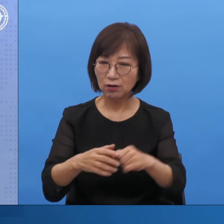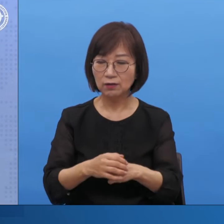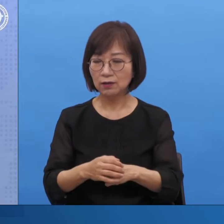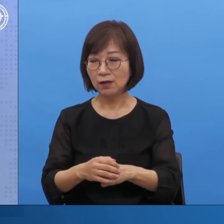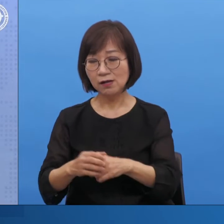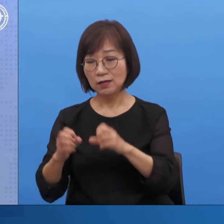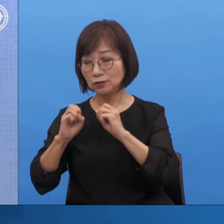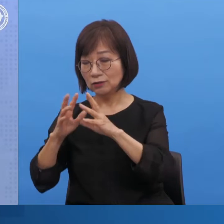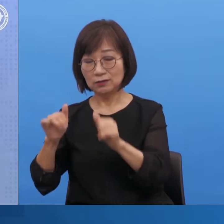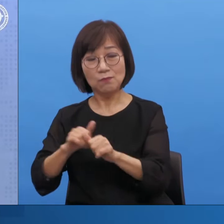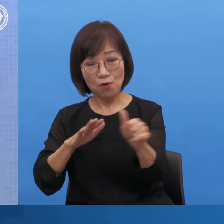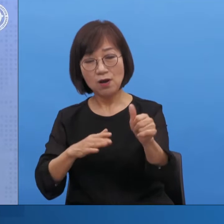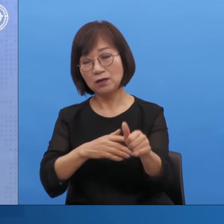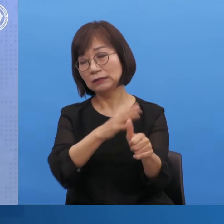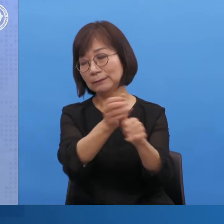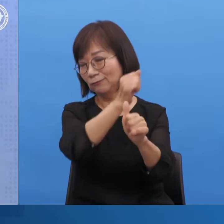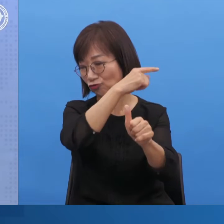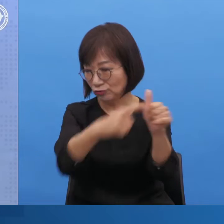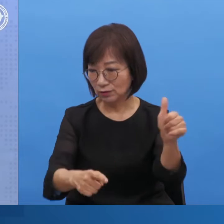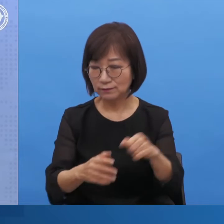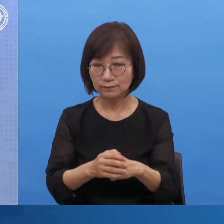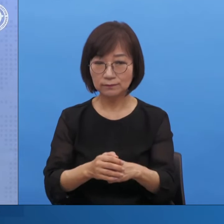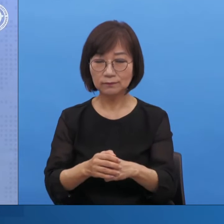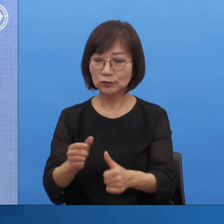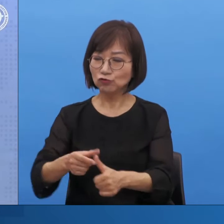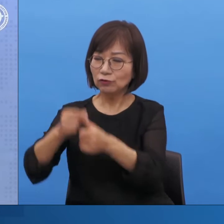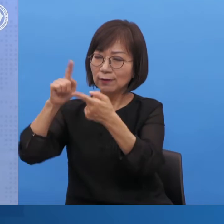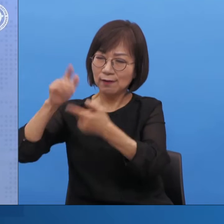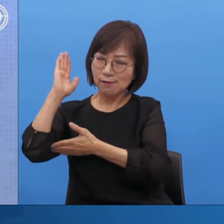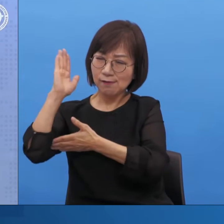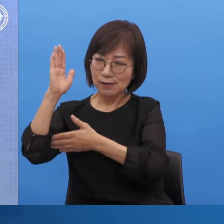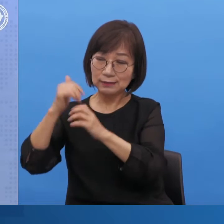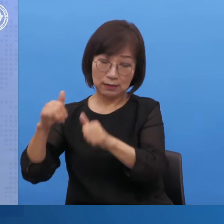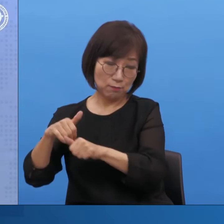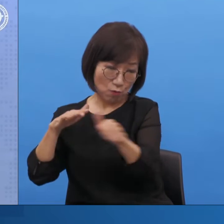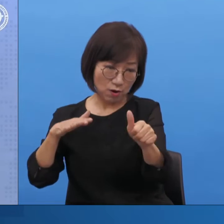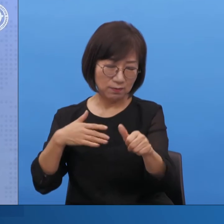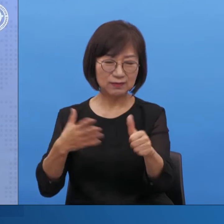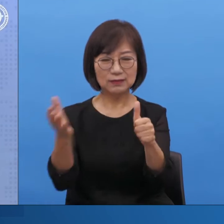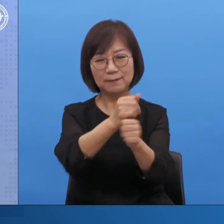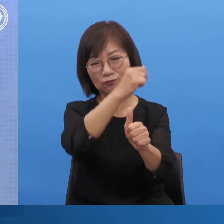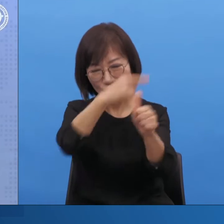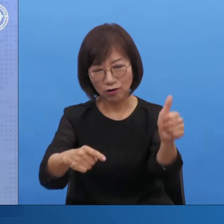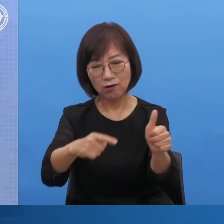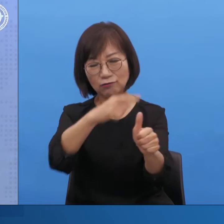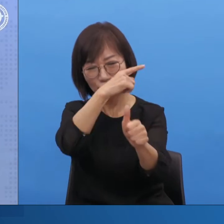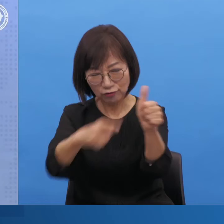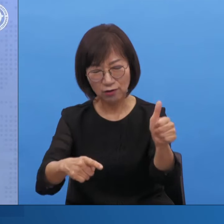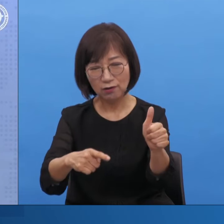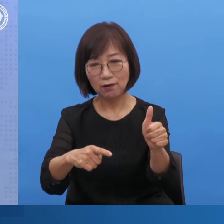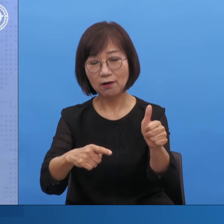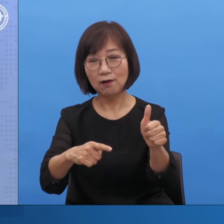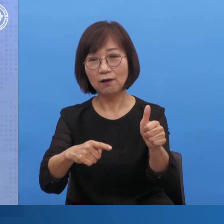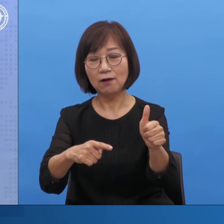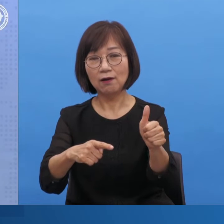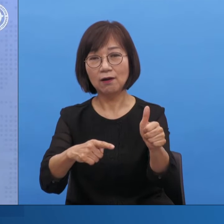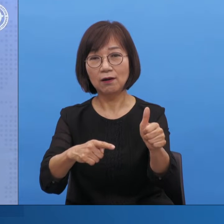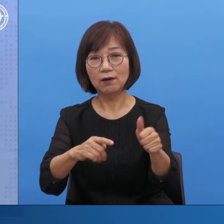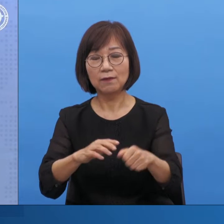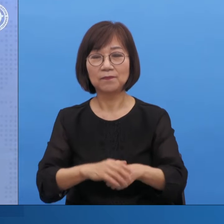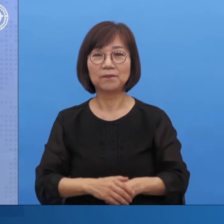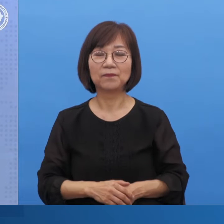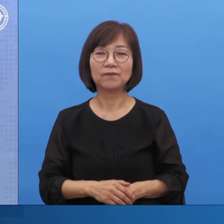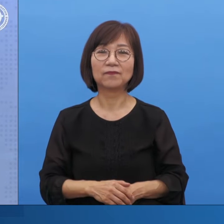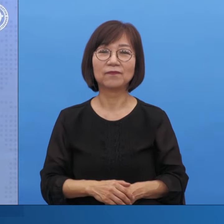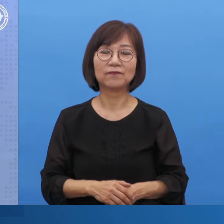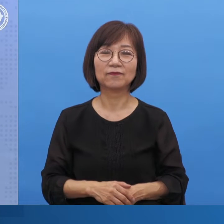지금까지 많은 하나님만 구원의 말씀하는 사람만 오면 죽이지. Anytime God sends a person to speak of salvation, you go and kill 이상하죠. him.